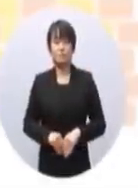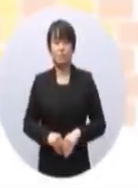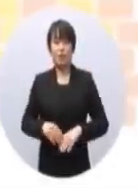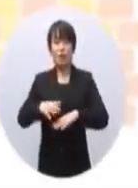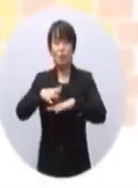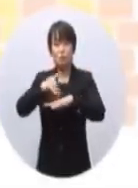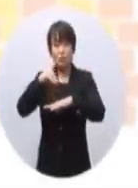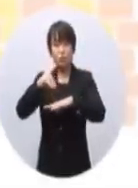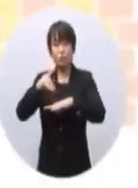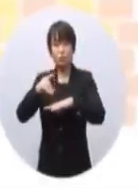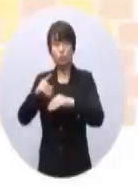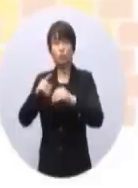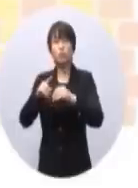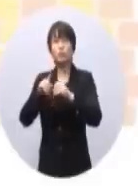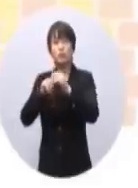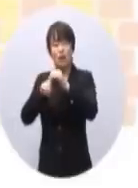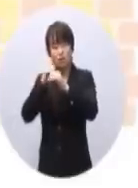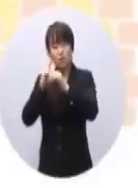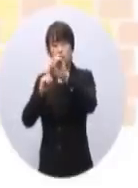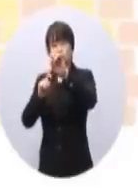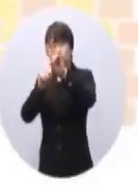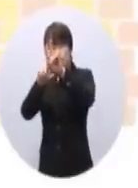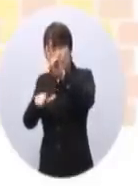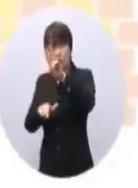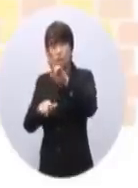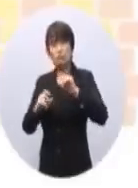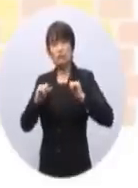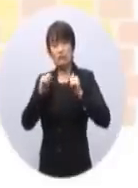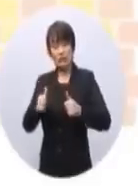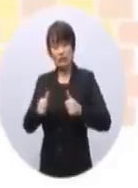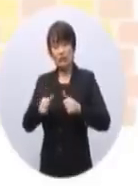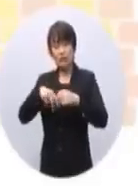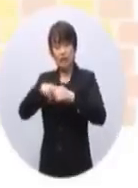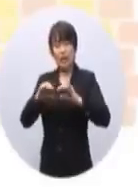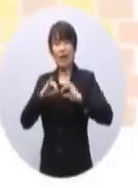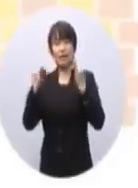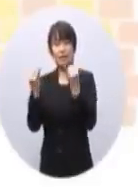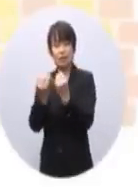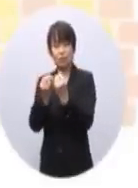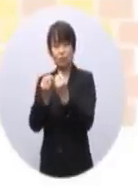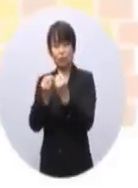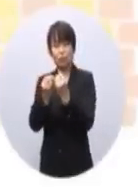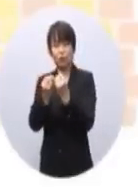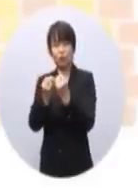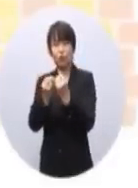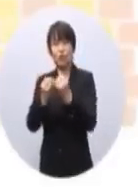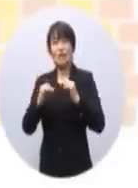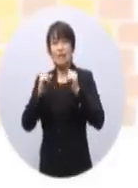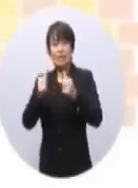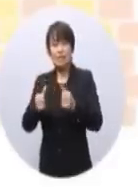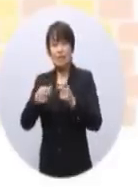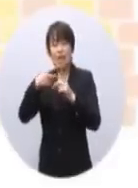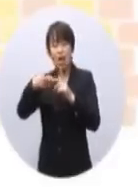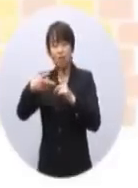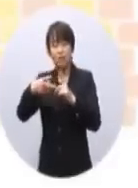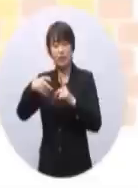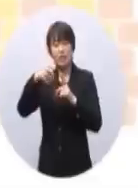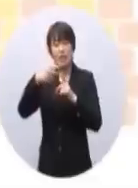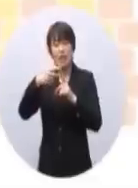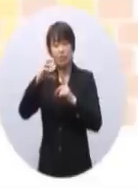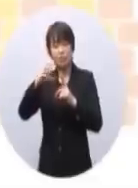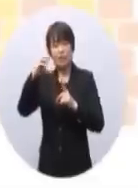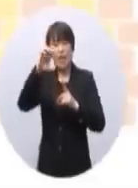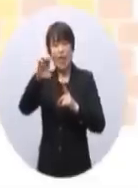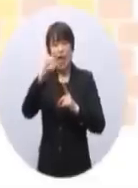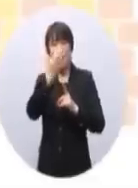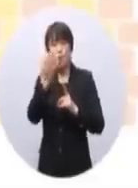まずは昨年12月に茅ヶ崎市のサッカーチーム茅ヶ崎 FC 烏帽子に贈られた茅ヶ崎市